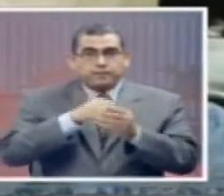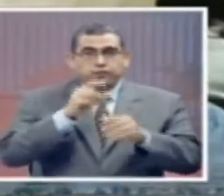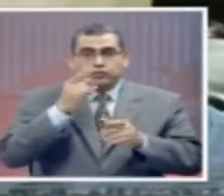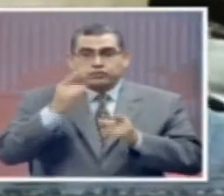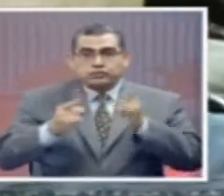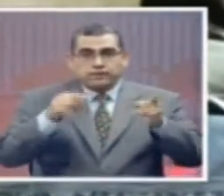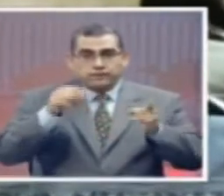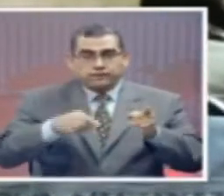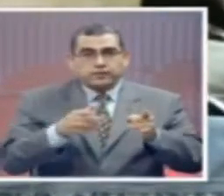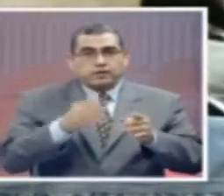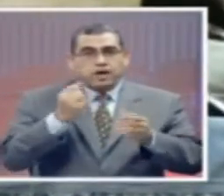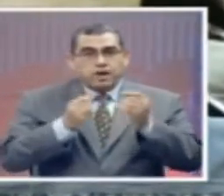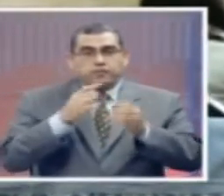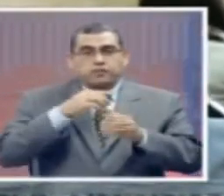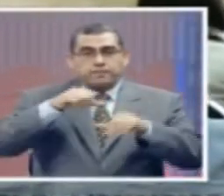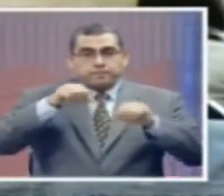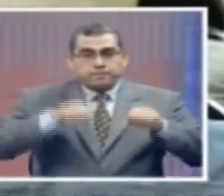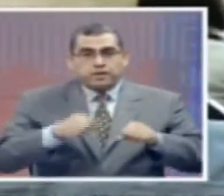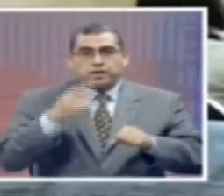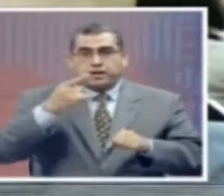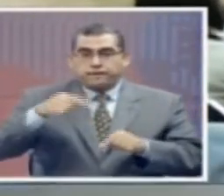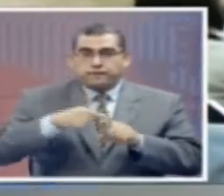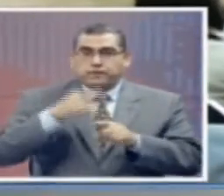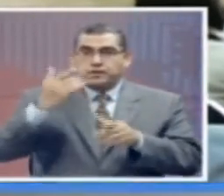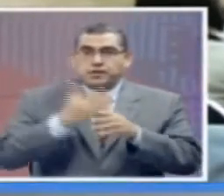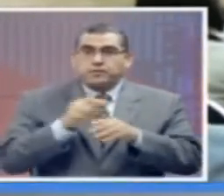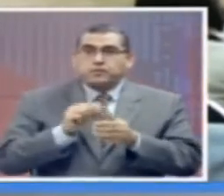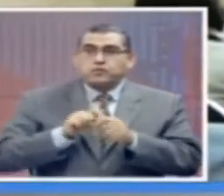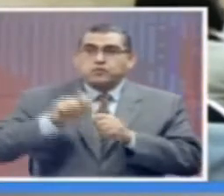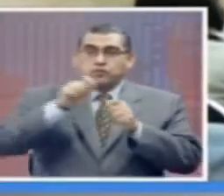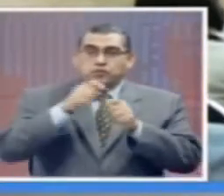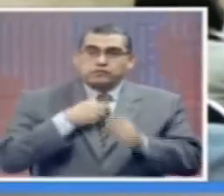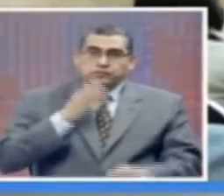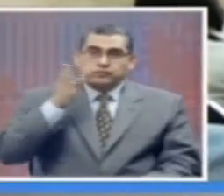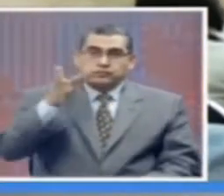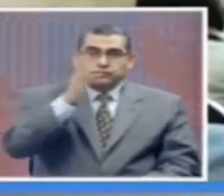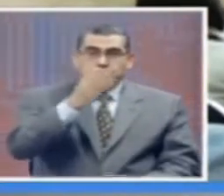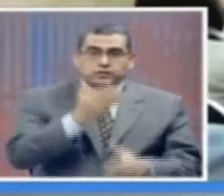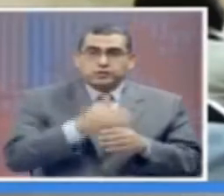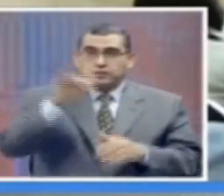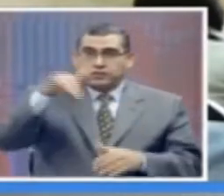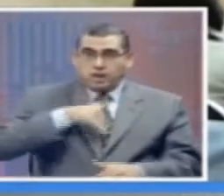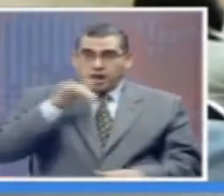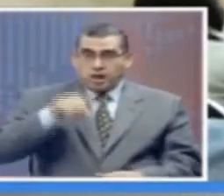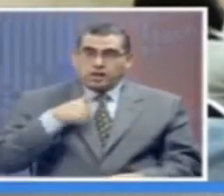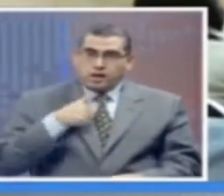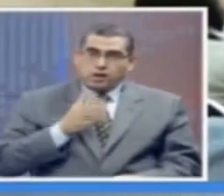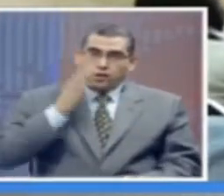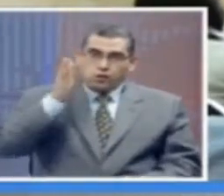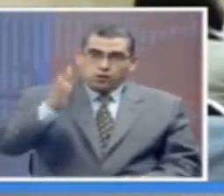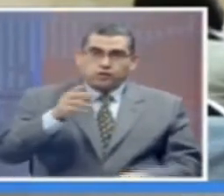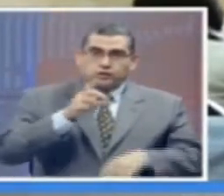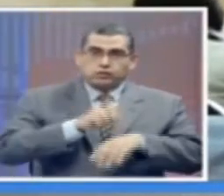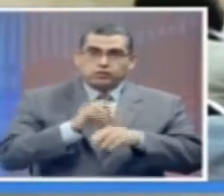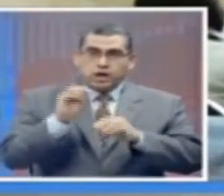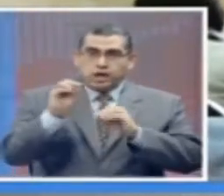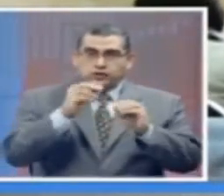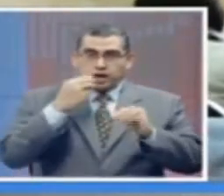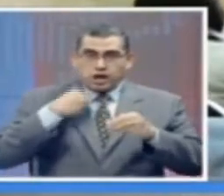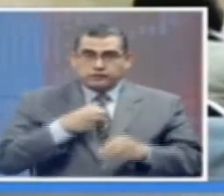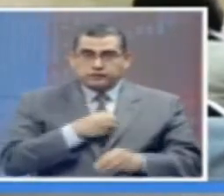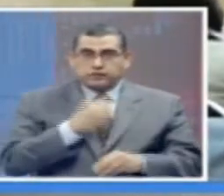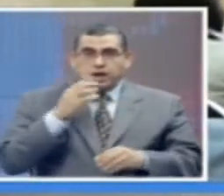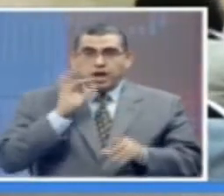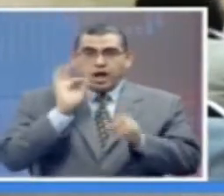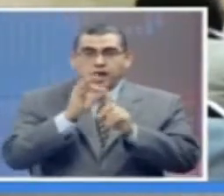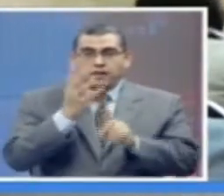وفرق متحركه عشان نقدر نوصل لاكبر عدد الناس اللي ما تقدرش تجينا، احنا بنوصل لها في اماكنها. عندنا مستهدف